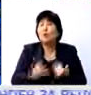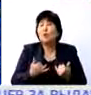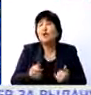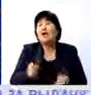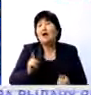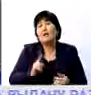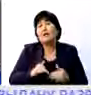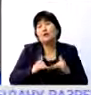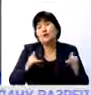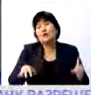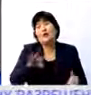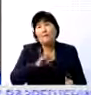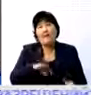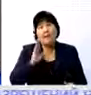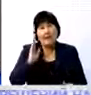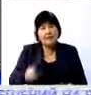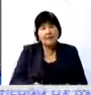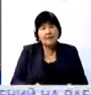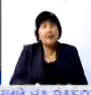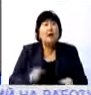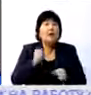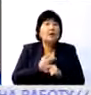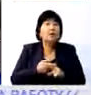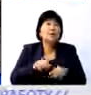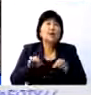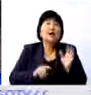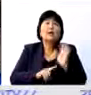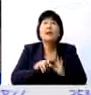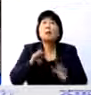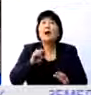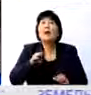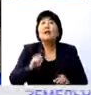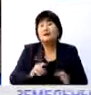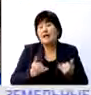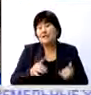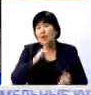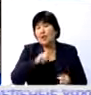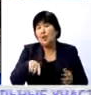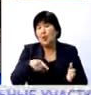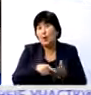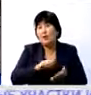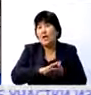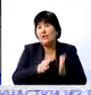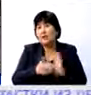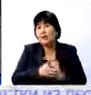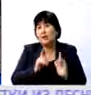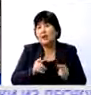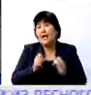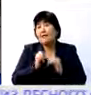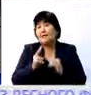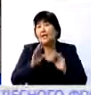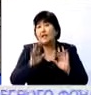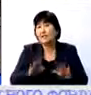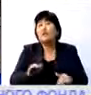Ожидаем рост прибыли. Стоит отметить, что работа над этим проектом началась в марте. В настоящее время в городе заключены контракты с 12